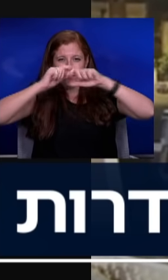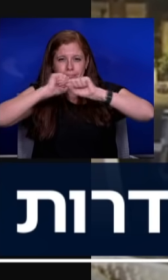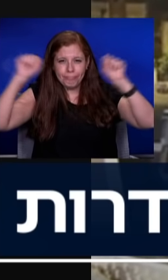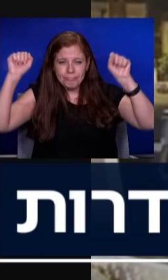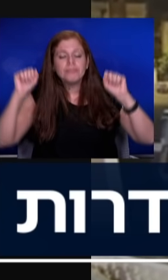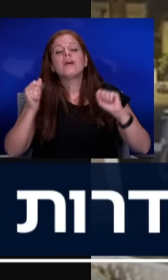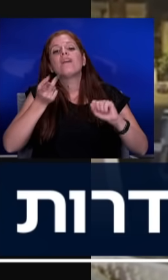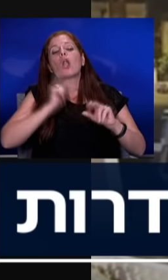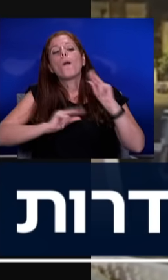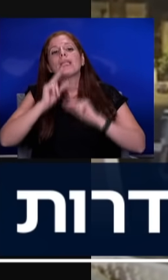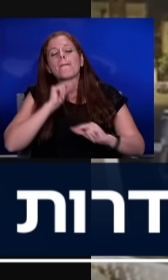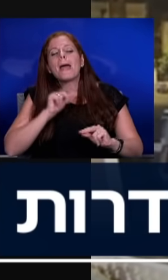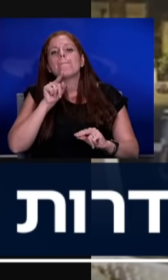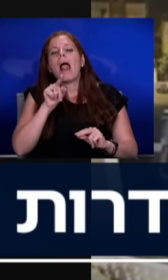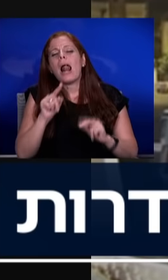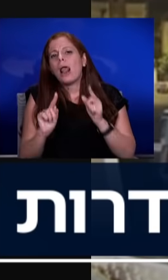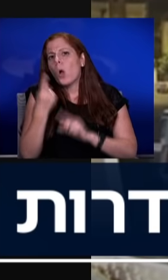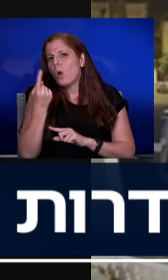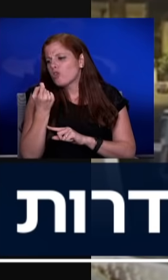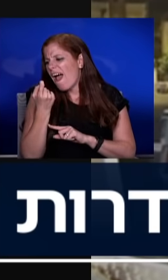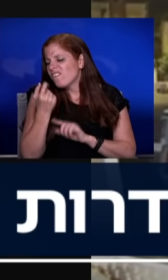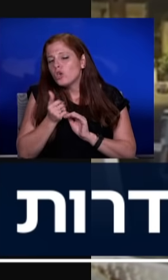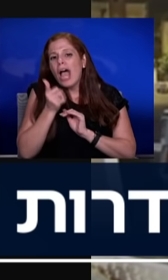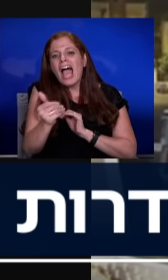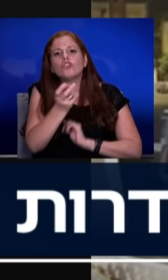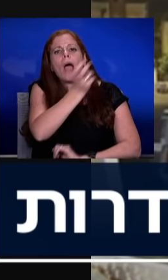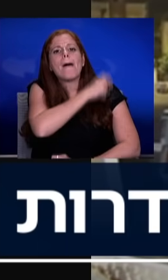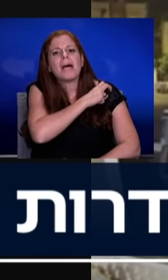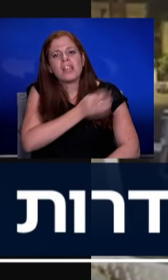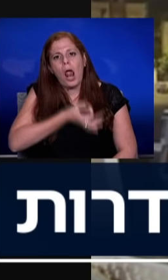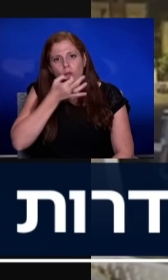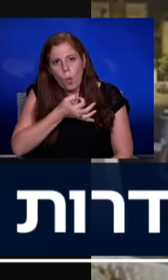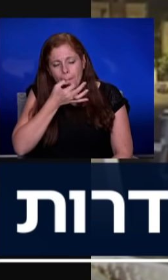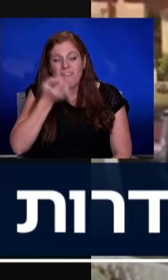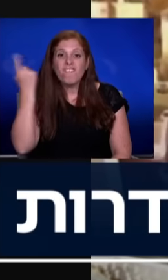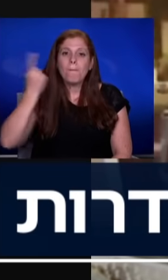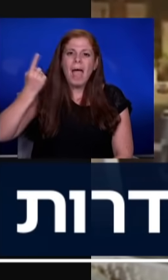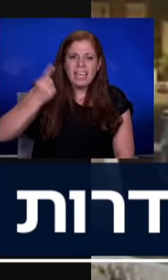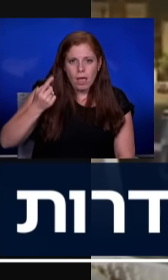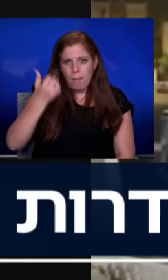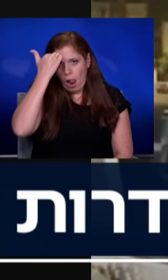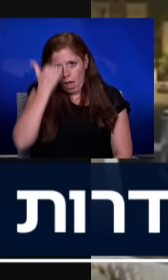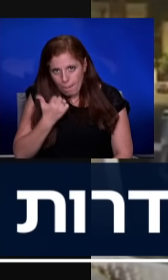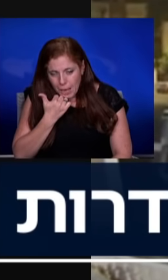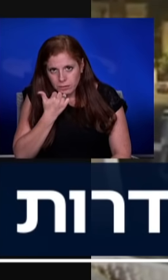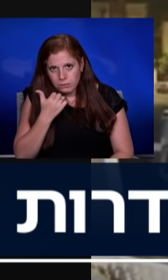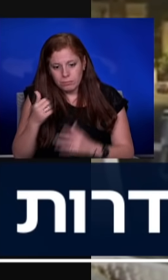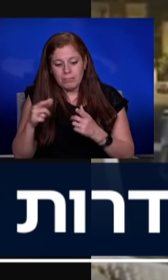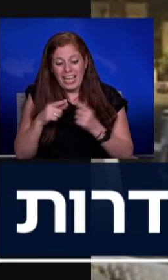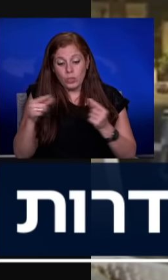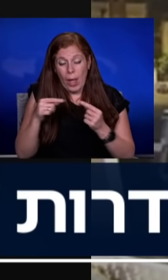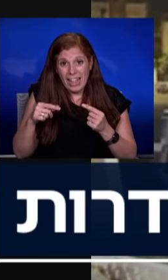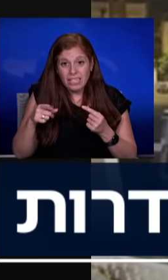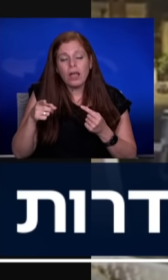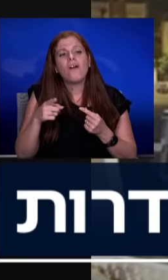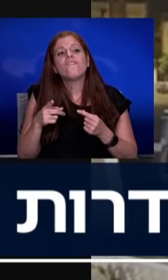מדברים על אירוע שמתרחש ממש רבע שעה לאחר שהרמטכ"ל נואם ומאיים על חמאס ברצועת עזה.